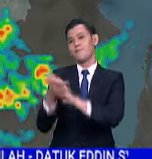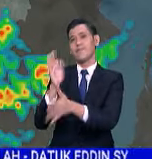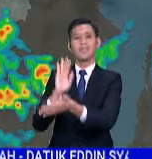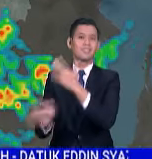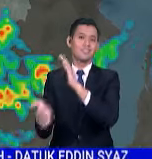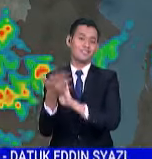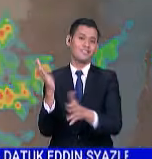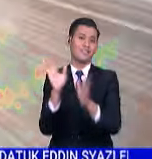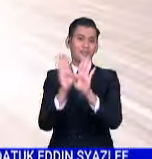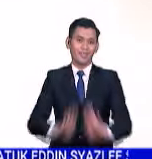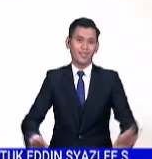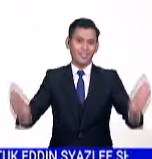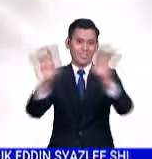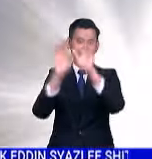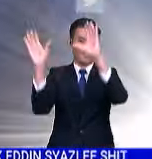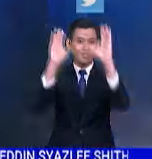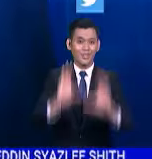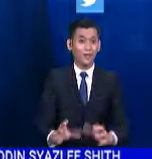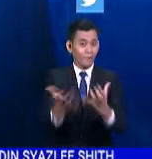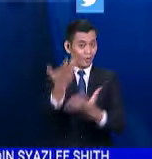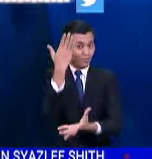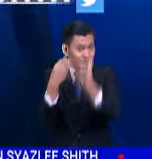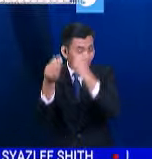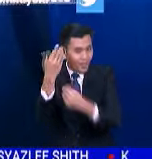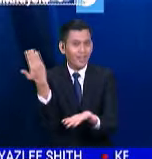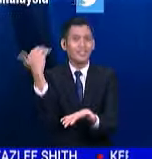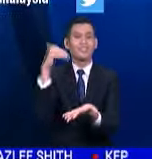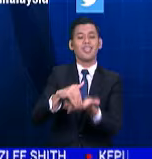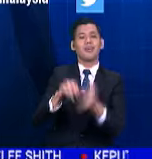cuaca buat malam ini. Dapatkan informasi cuaca di laman